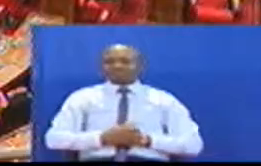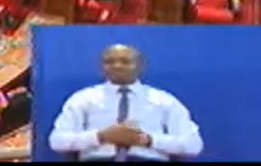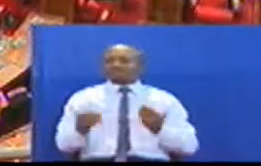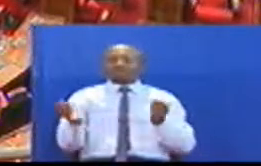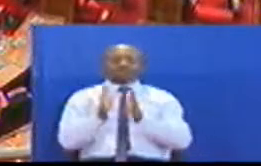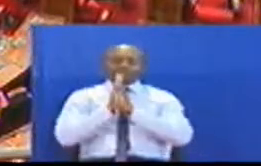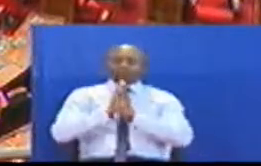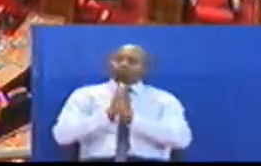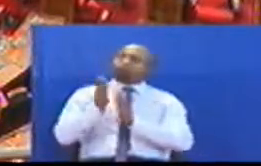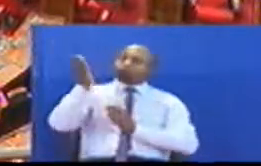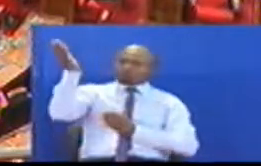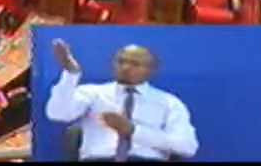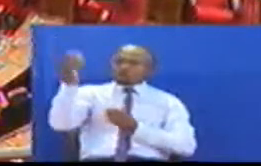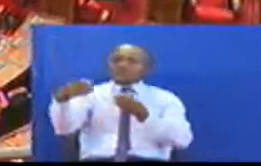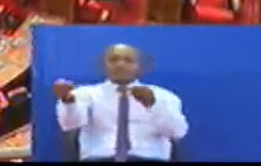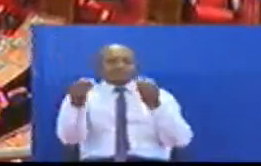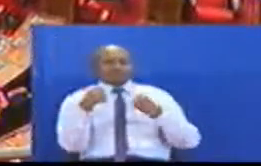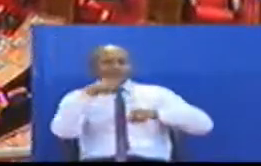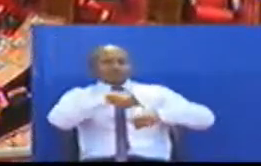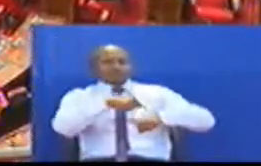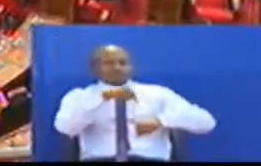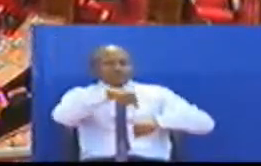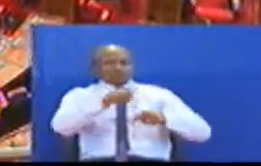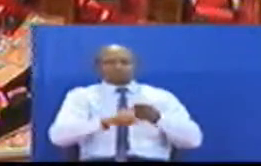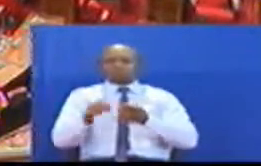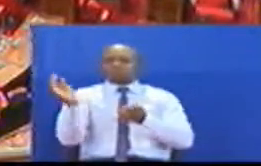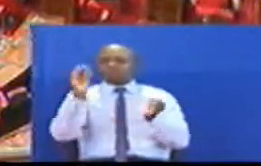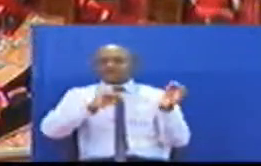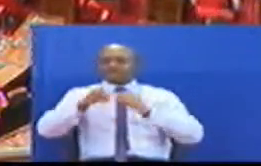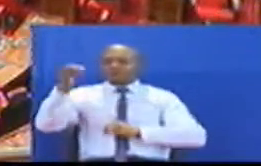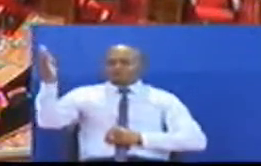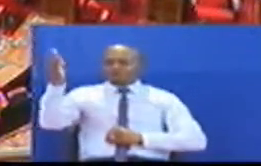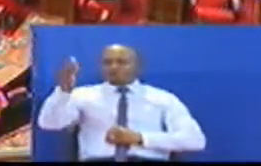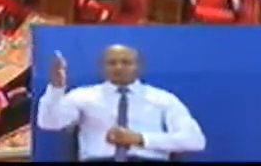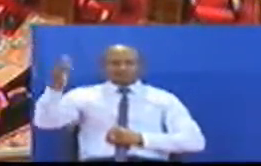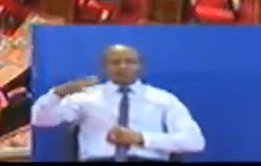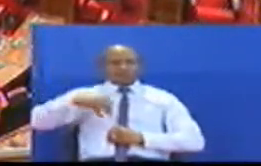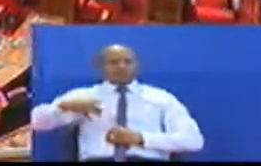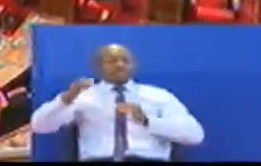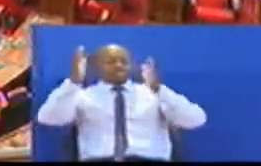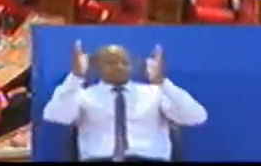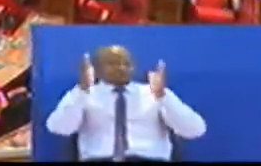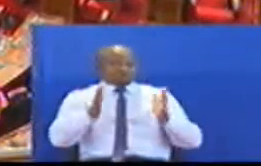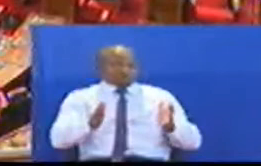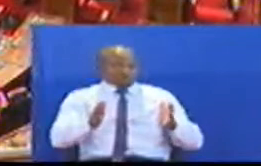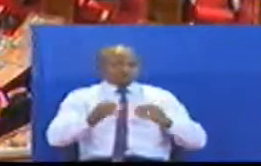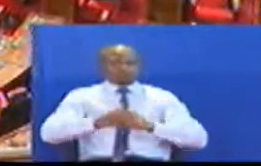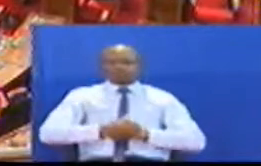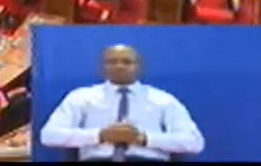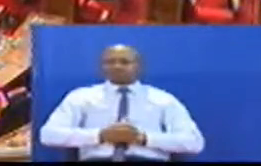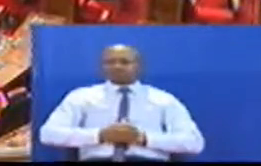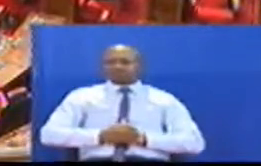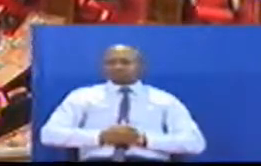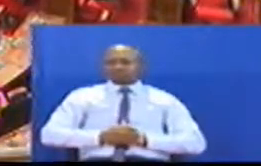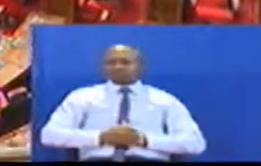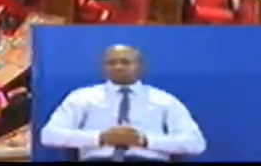nimshukuru Mungu sana kunipa wasaa huu wa kuchangia hotuba ya Mheshimiwa Waziri Mkuu wa Jamhuri ya Muungano wa Tanzania, Mheshimiwa